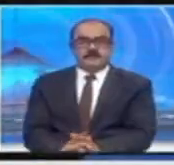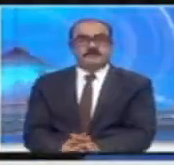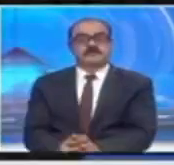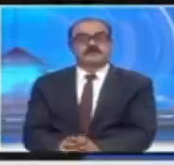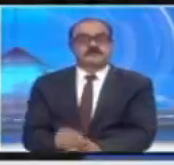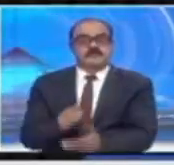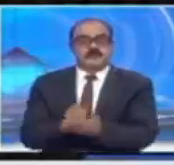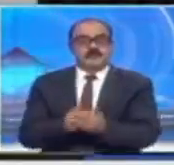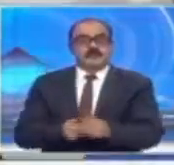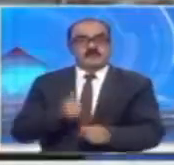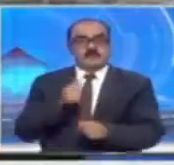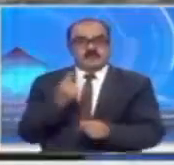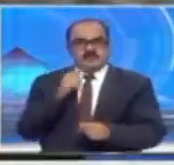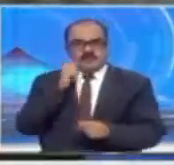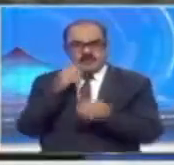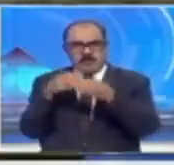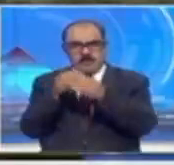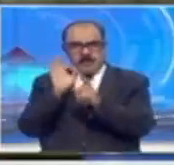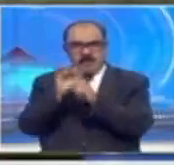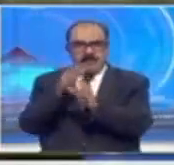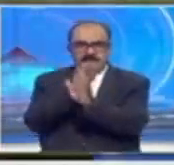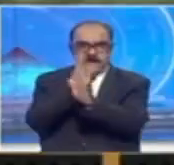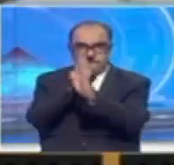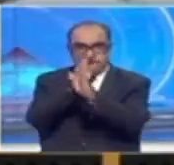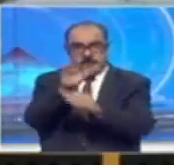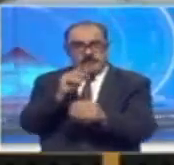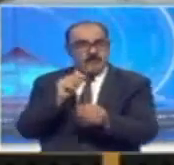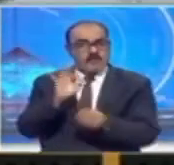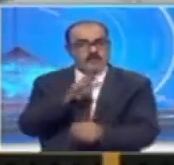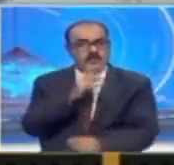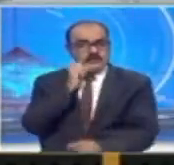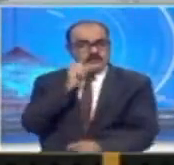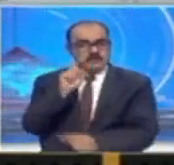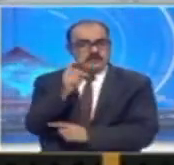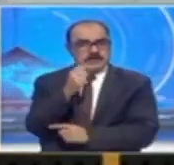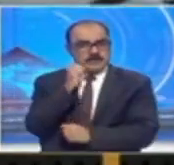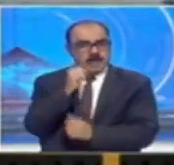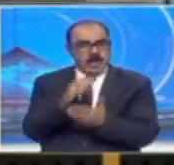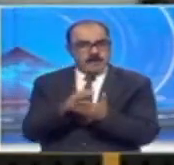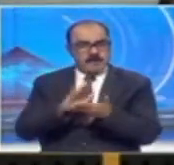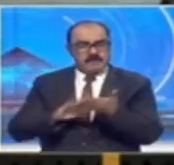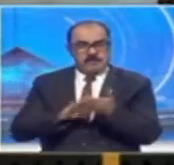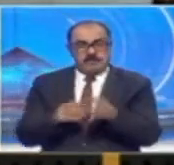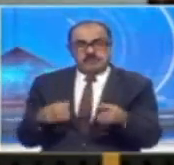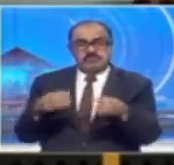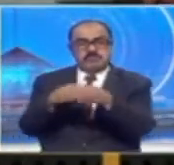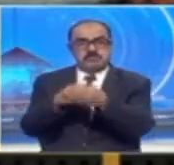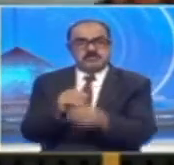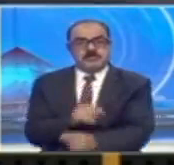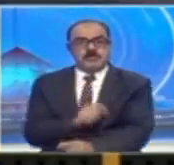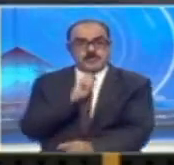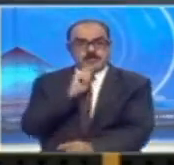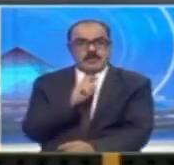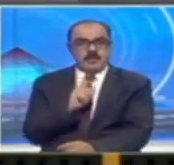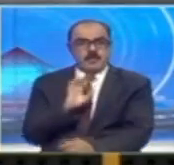وفي مجال استهداف البؤر الإجرامية شديدة الخطورة بمنطقة بحيرة المنزلة بنطاق محافظات